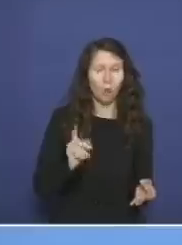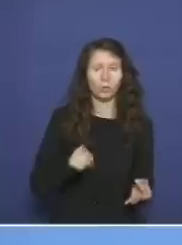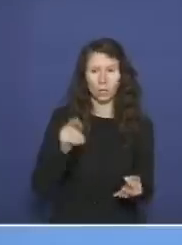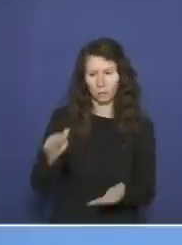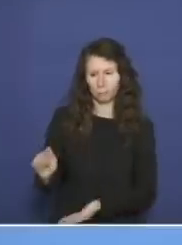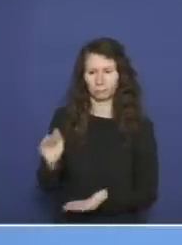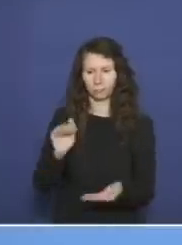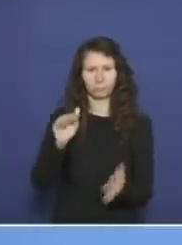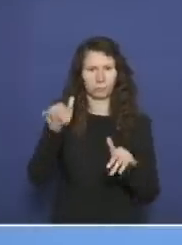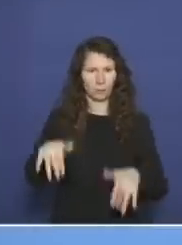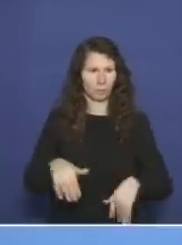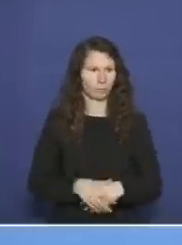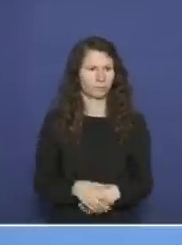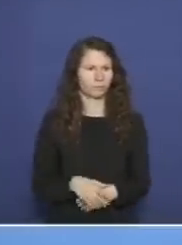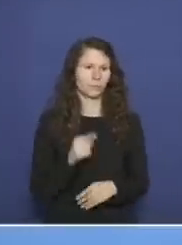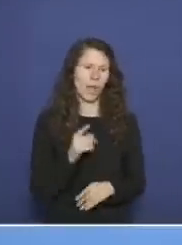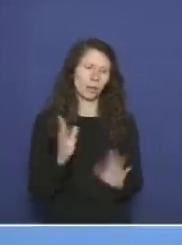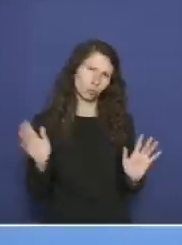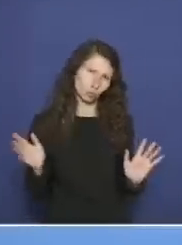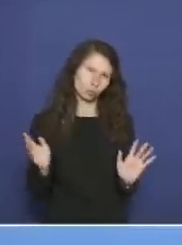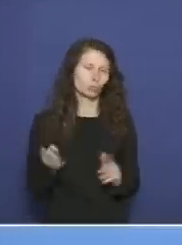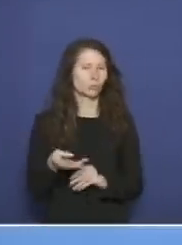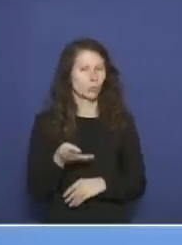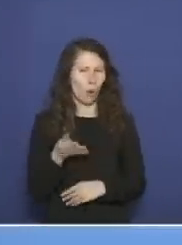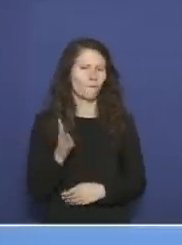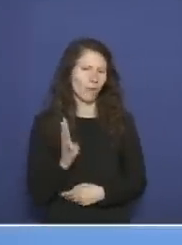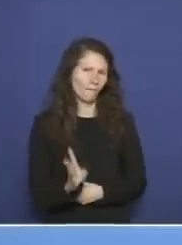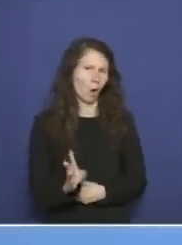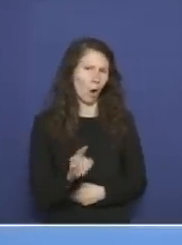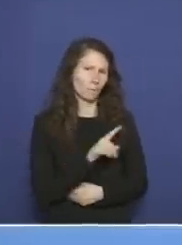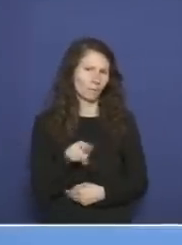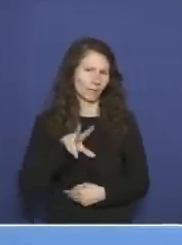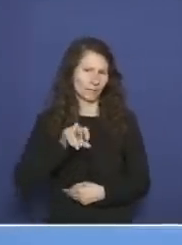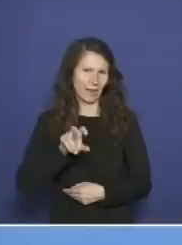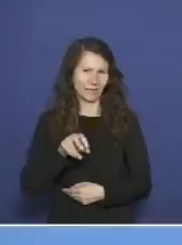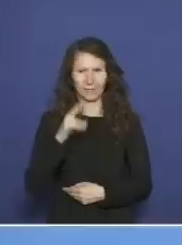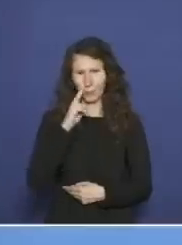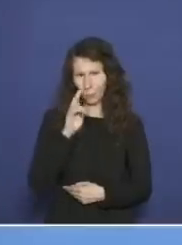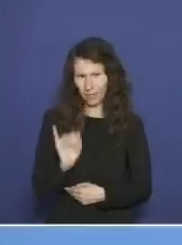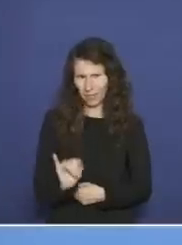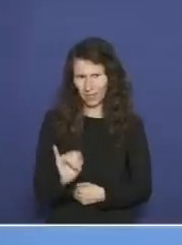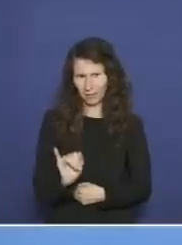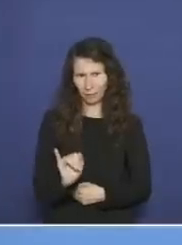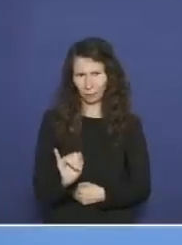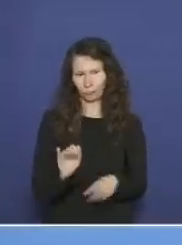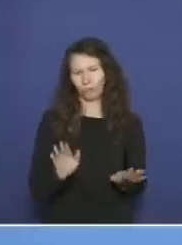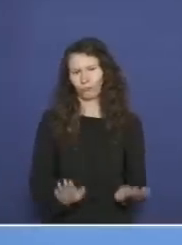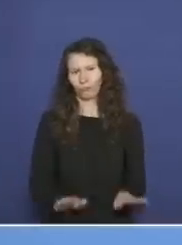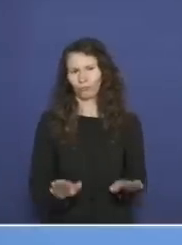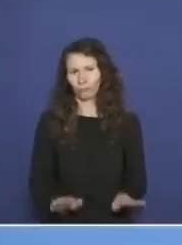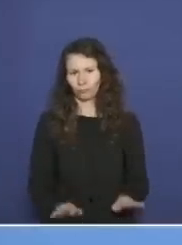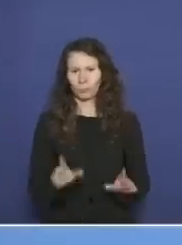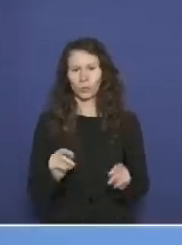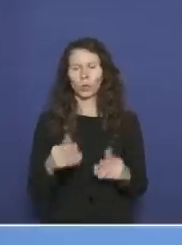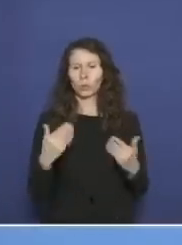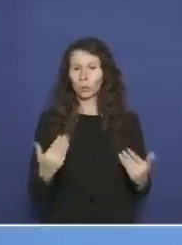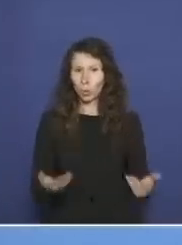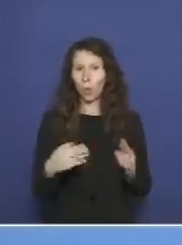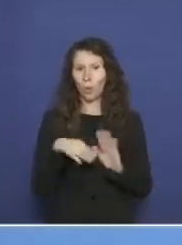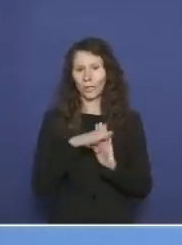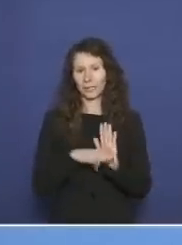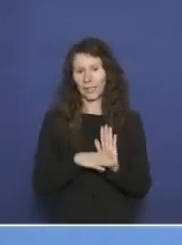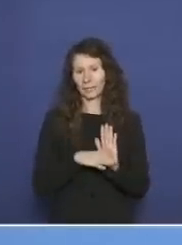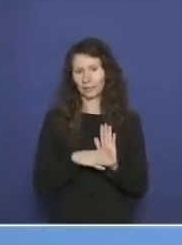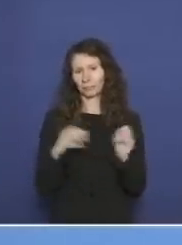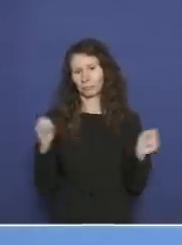ist, sind noch gut vier Wochen bis zum 30.06., wo sie gesetzlich weiter gilt.